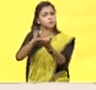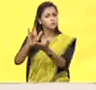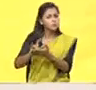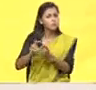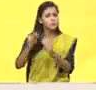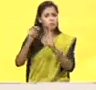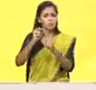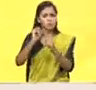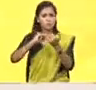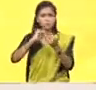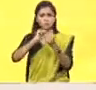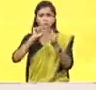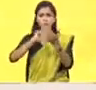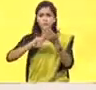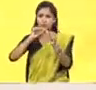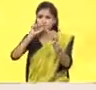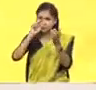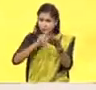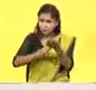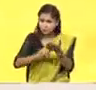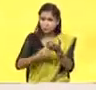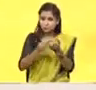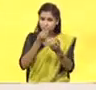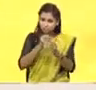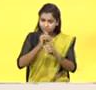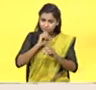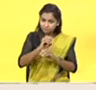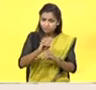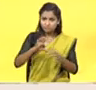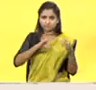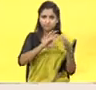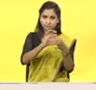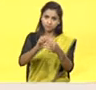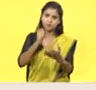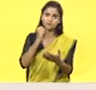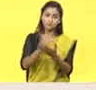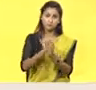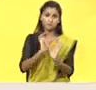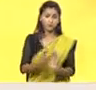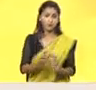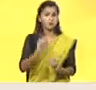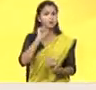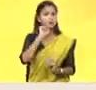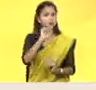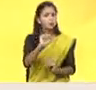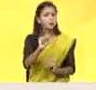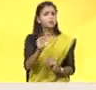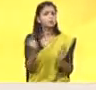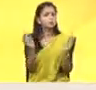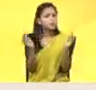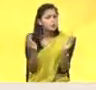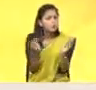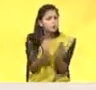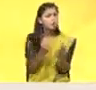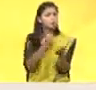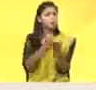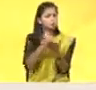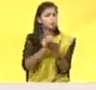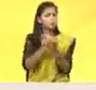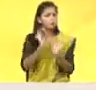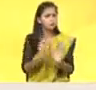प्रति जागरूकता वाले अभियान से जरूर जुड़ना चाहिए। आपके एक छोटे से प्रयास